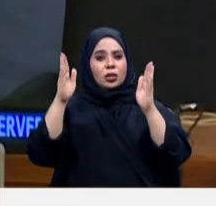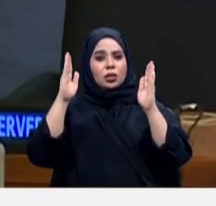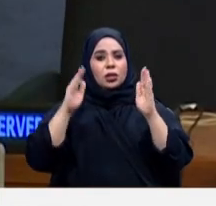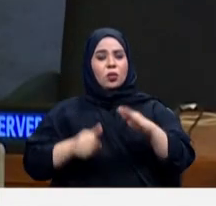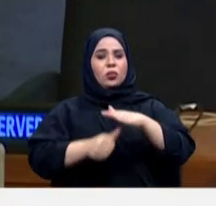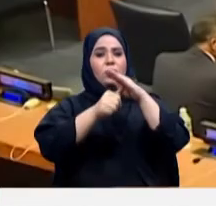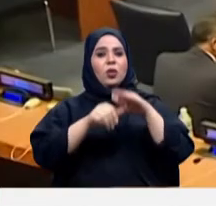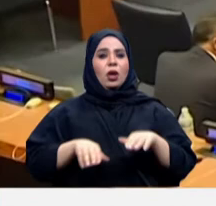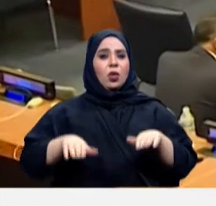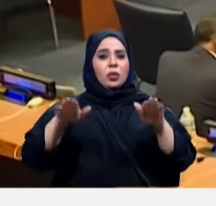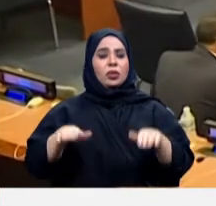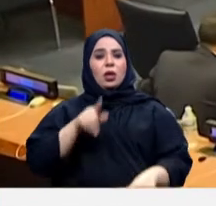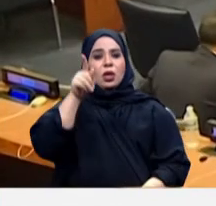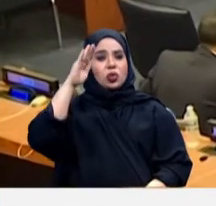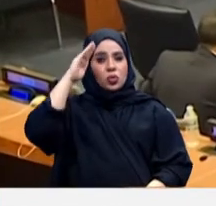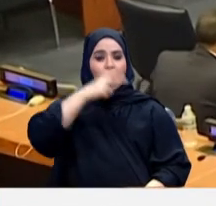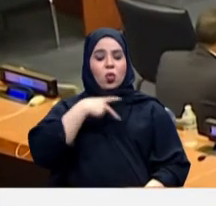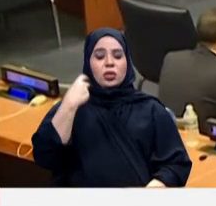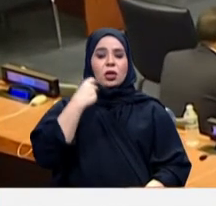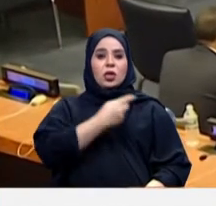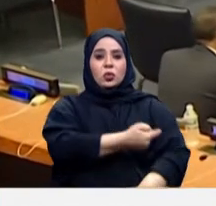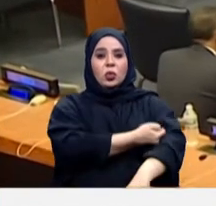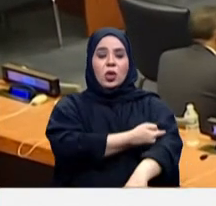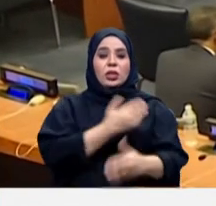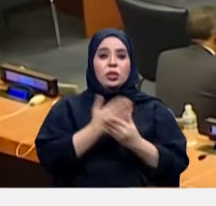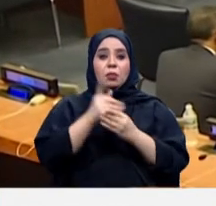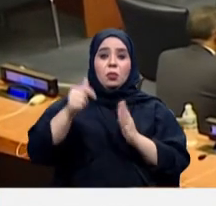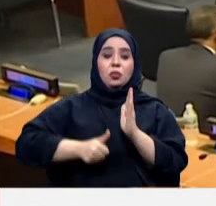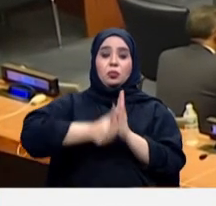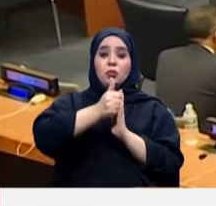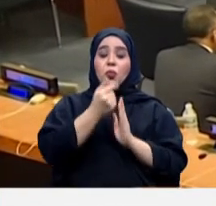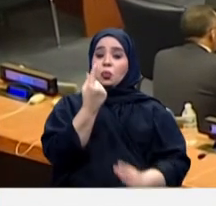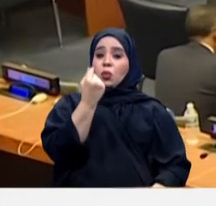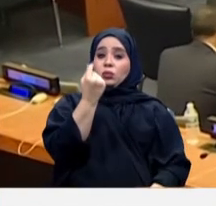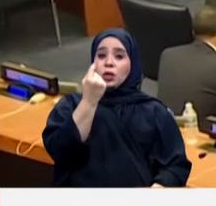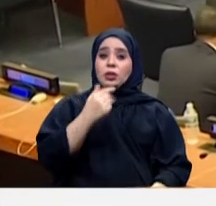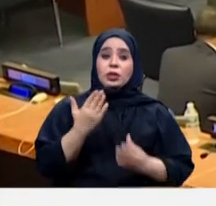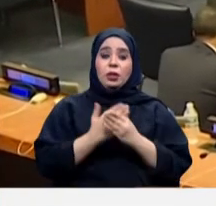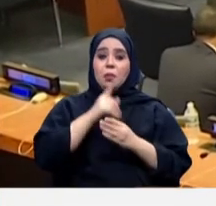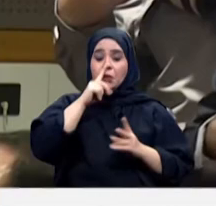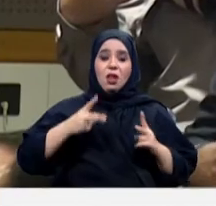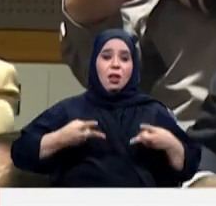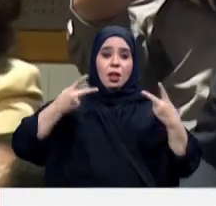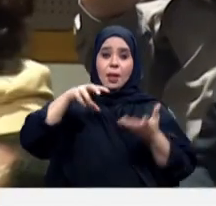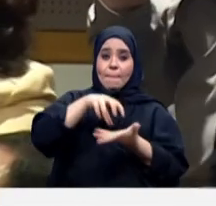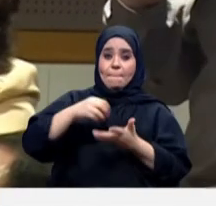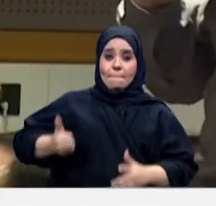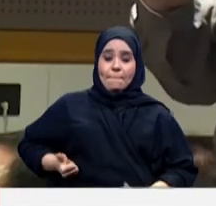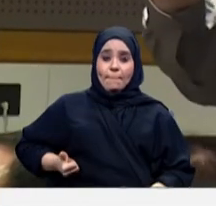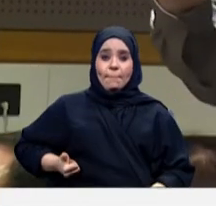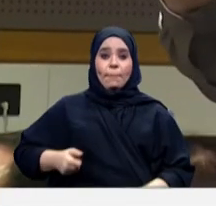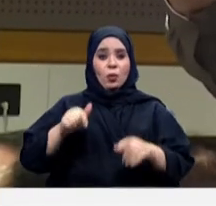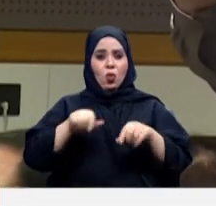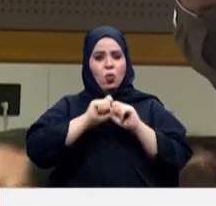وزارة الصحة لتحقيقها هذا الإنجاز المتميز الذي تفخر به مملكة البحرين كثيرا، ويضاف إلى